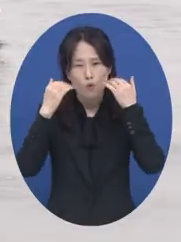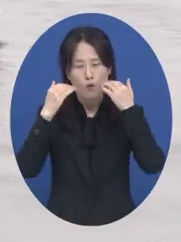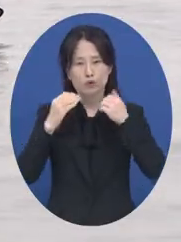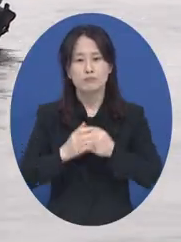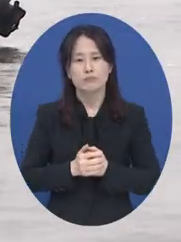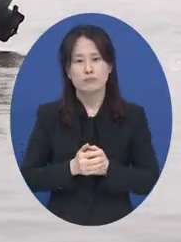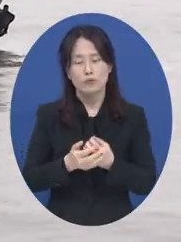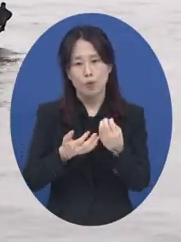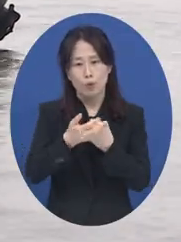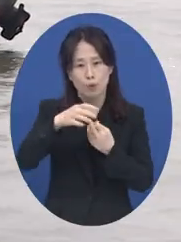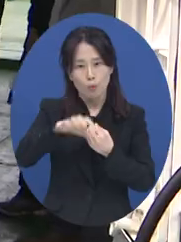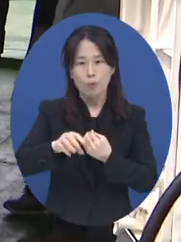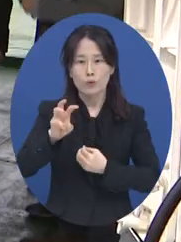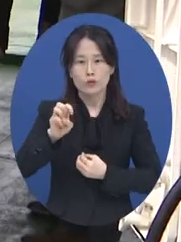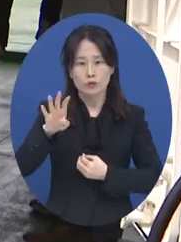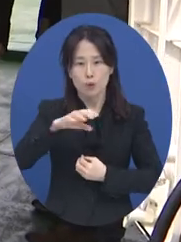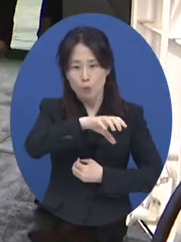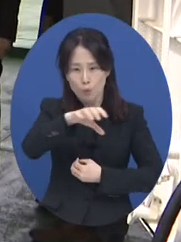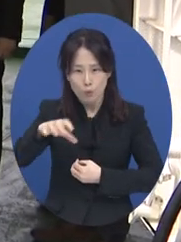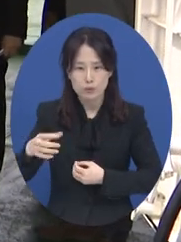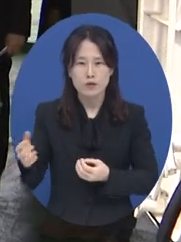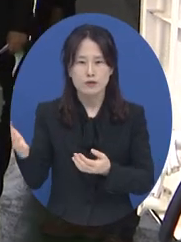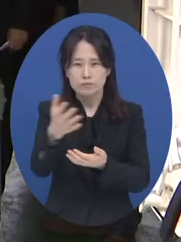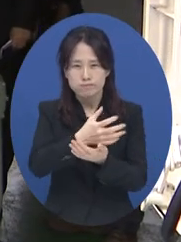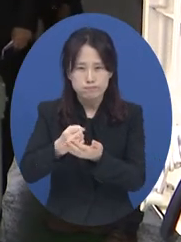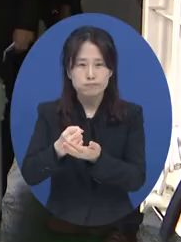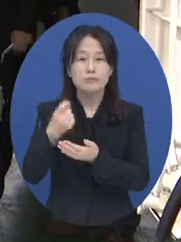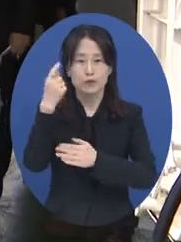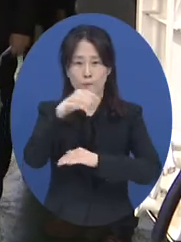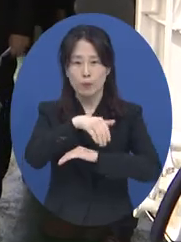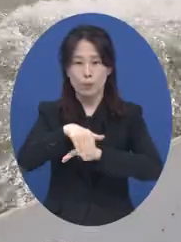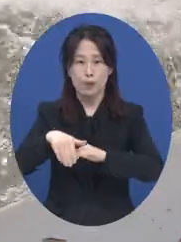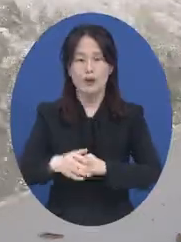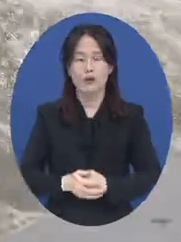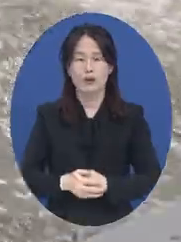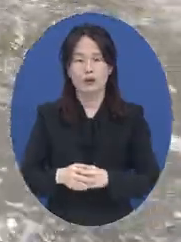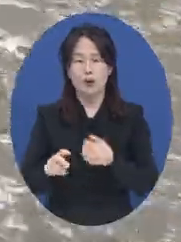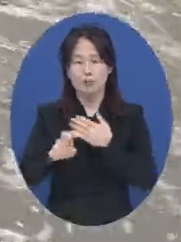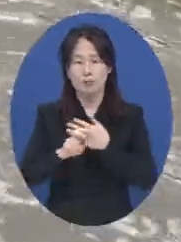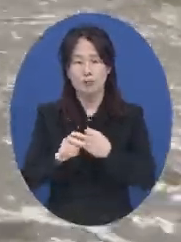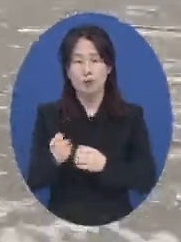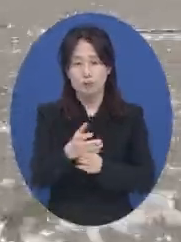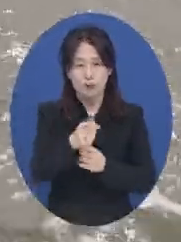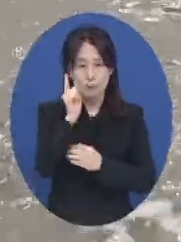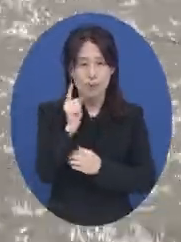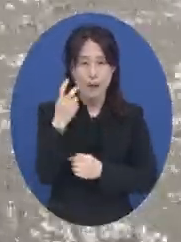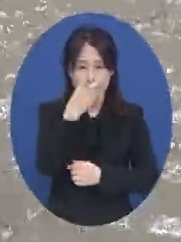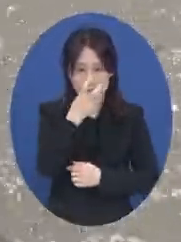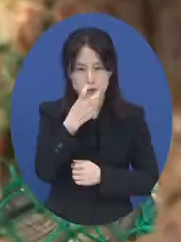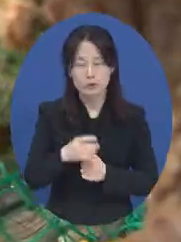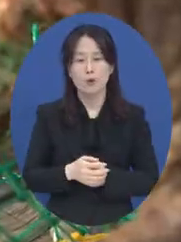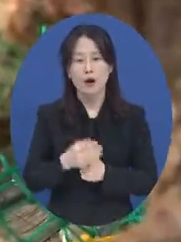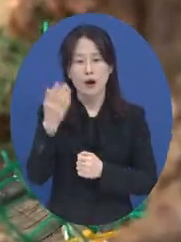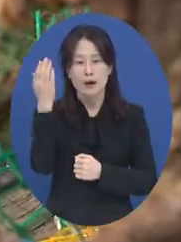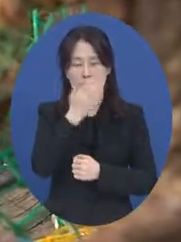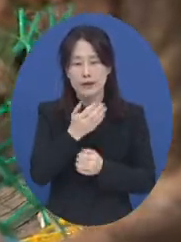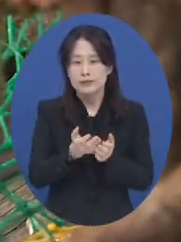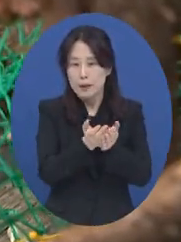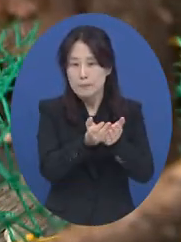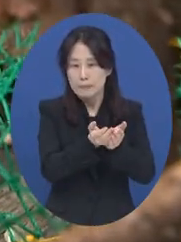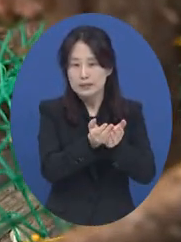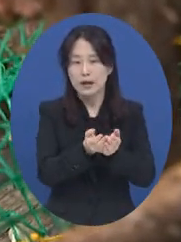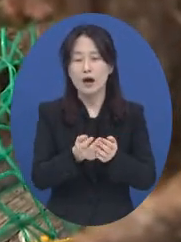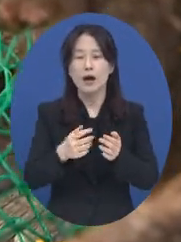올여름 주요 무인도서 34곳의 쓰레기를 집중 수거할 계획. 올해엔 불법어업 단속과 경기 청정호를